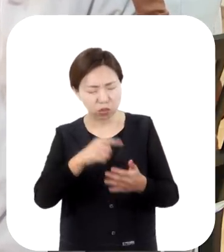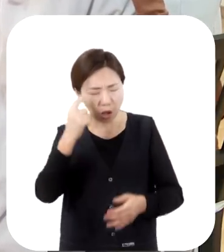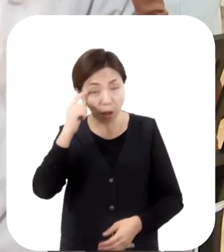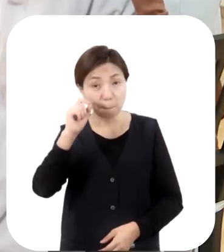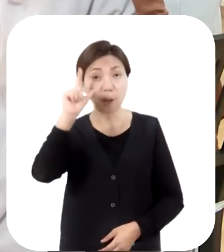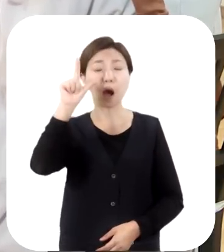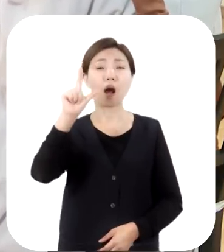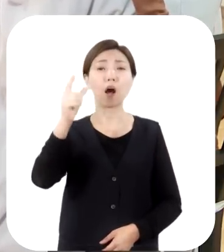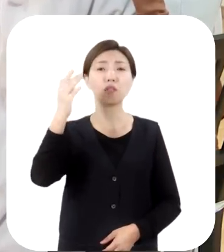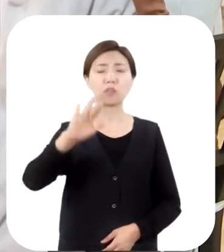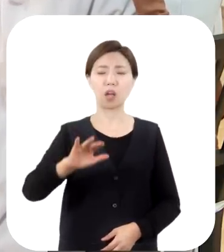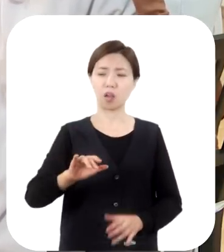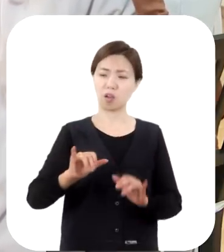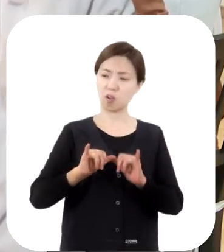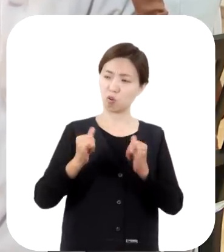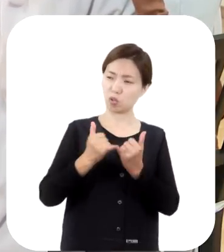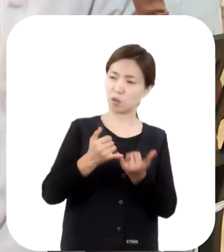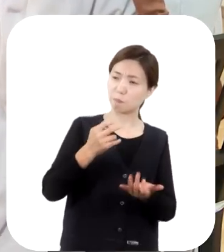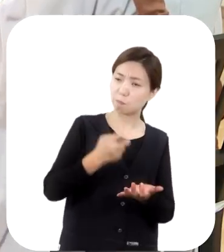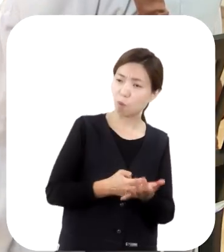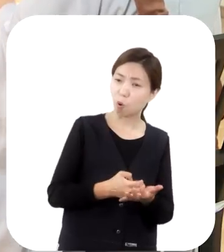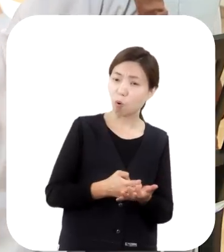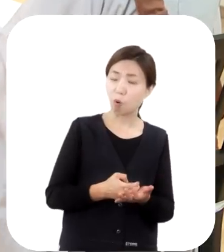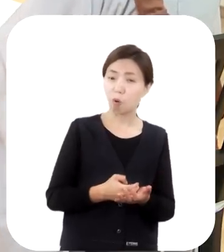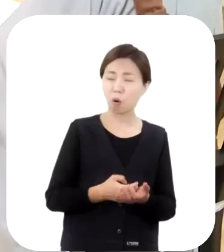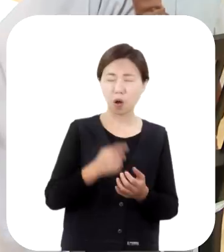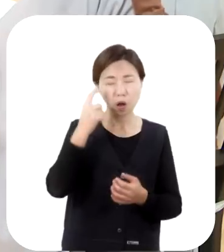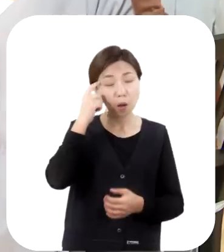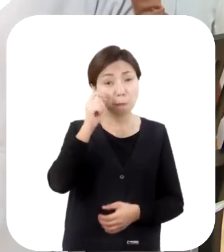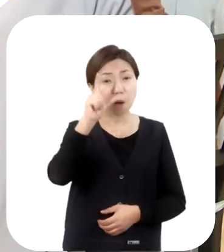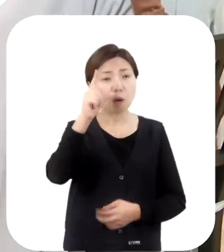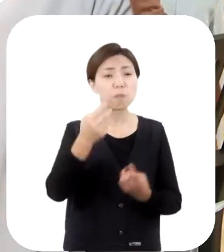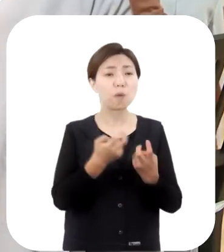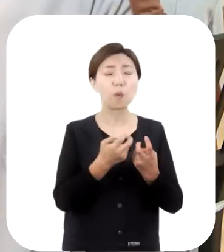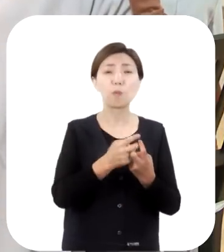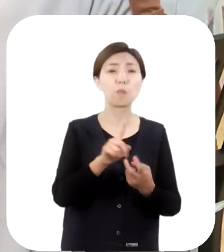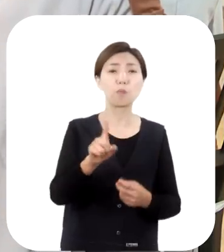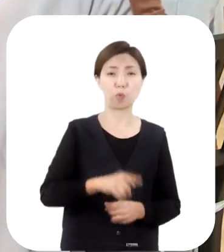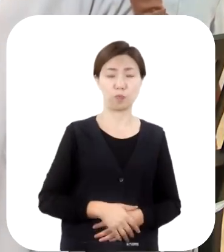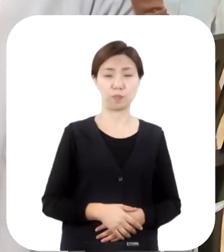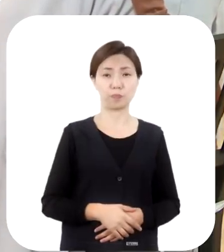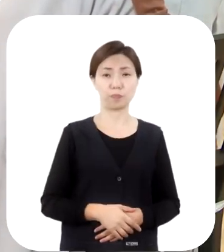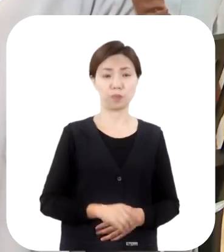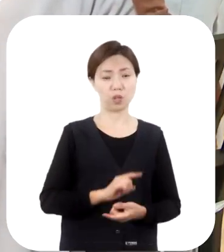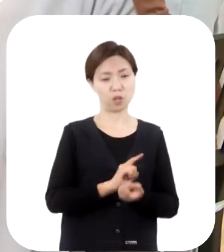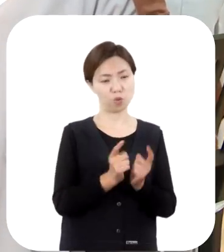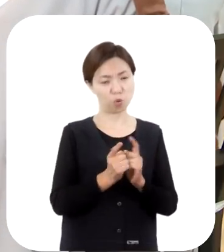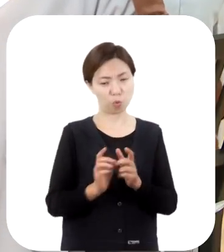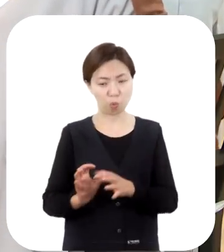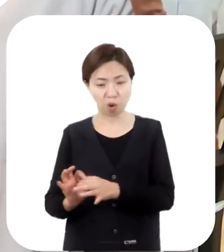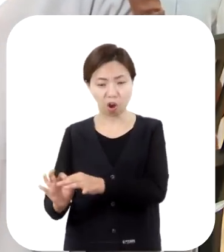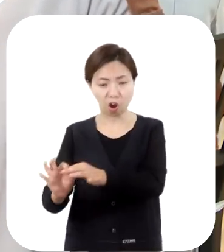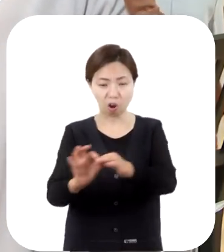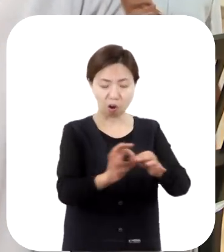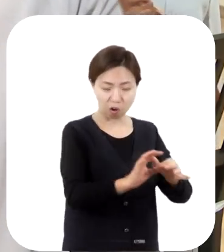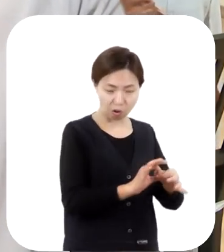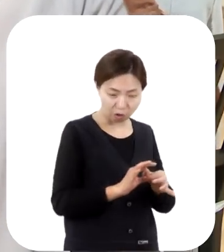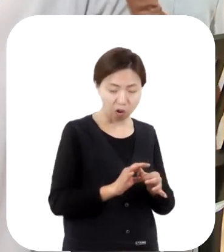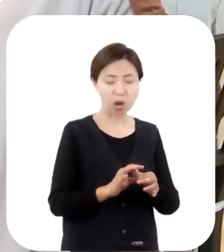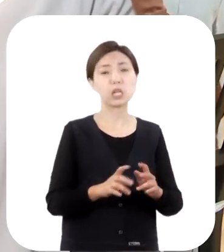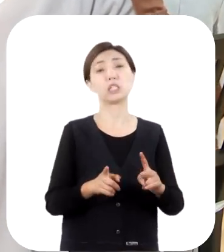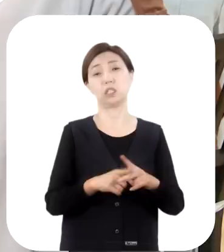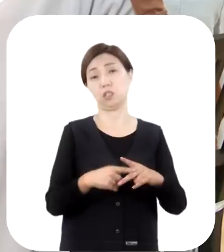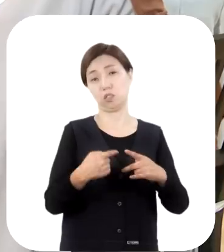의문이 어떻게 풀렸는지 이해가 안 갑니다. 정신과 물질 세계가 단독자가 아니라 서로 연관되어 있다는